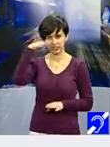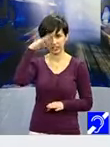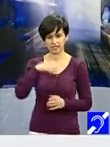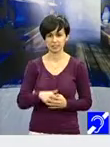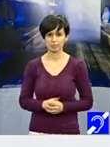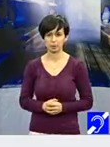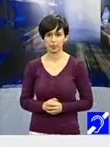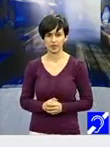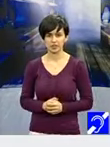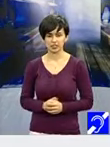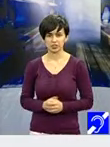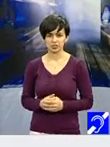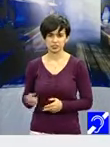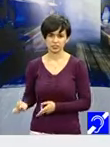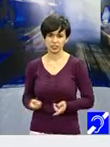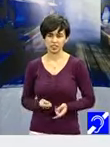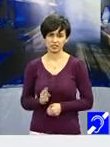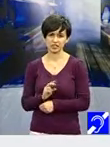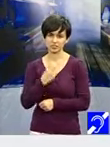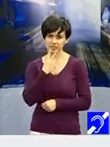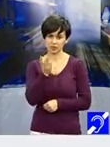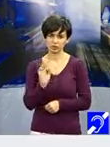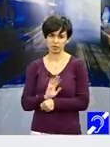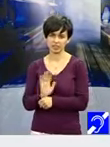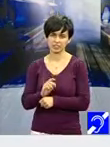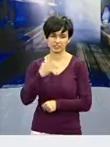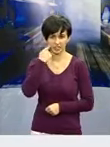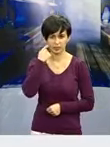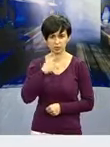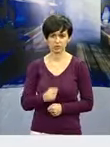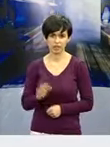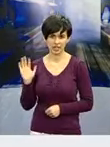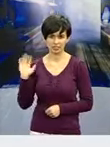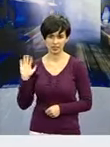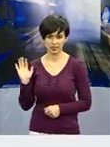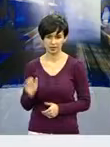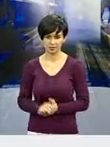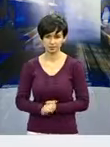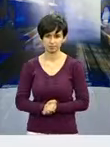Sunt Luminița Purdea Cotuțiu și vă invit să rămâneți în continuare pe TVR3 și TVR Cluj. Toate cele bune!